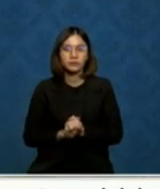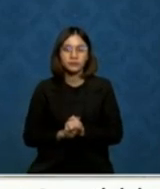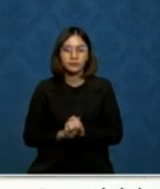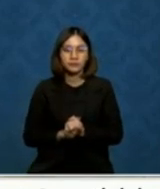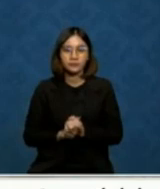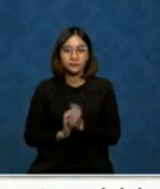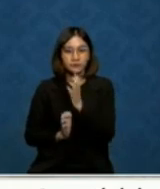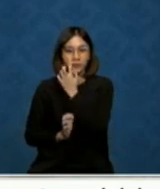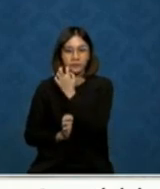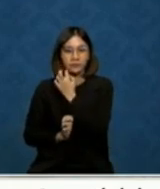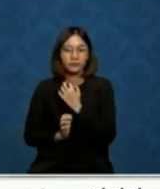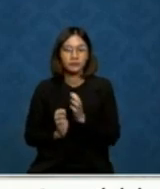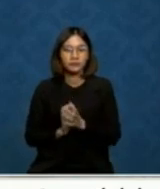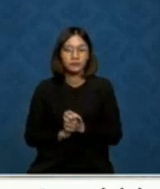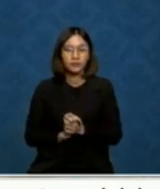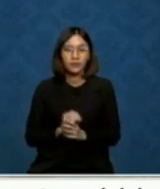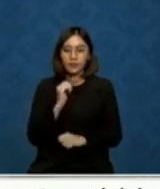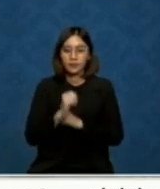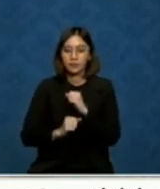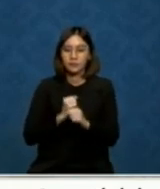ารพครับ